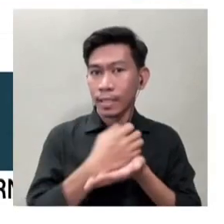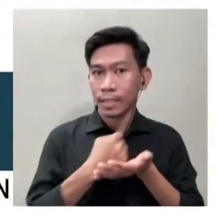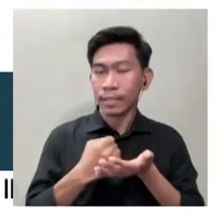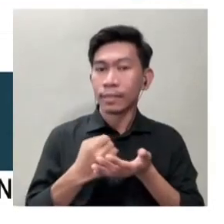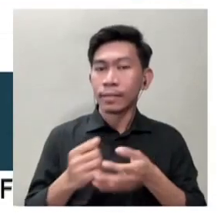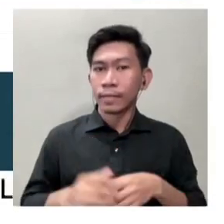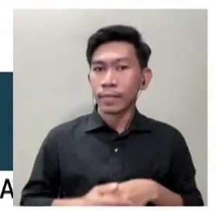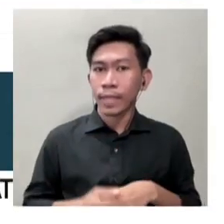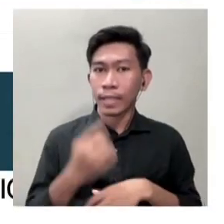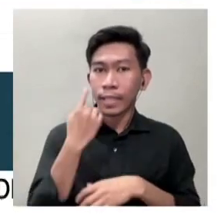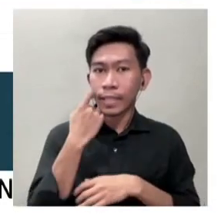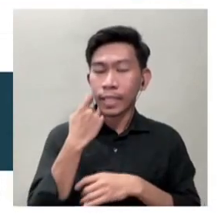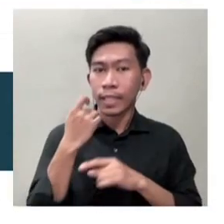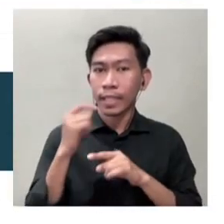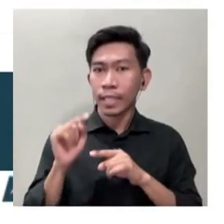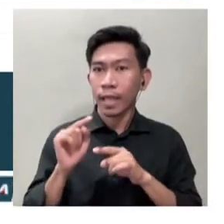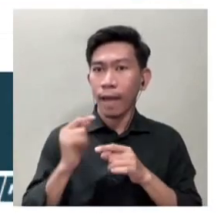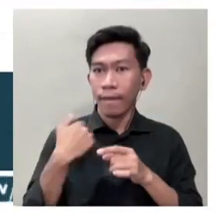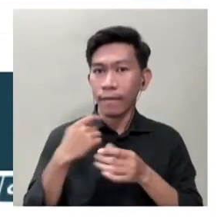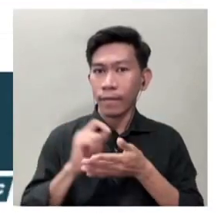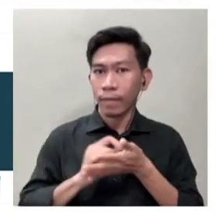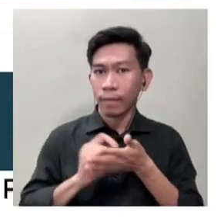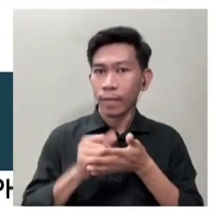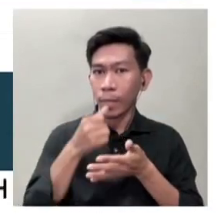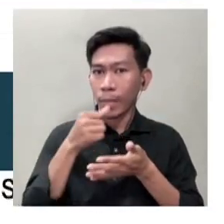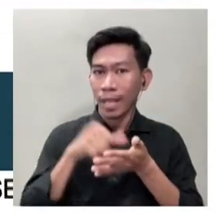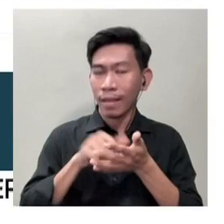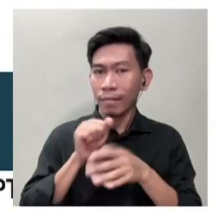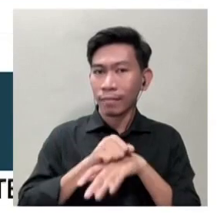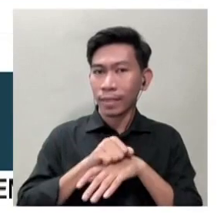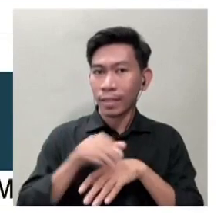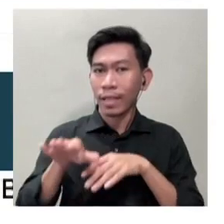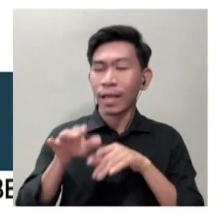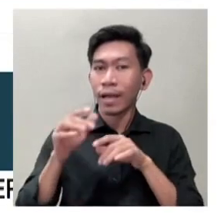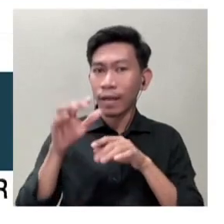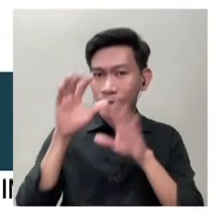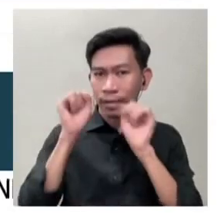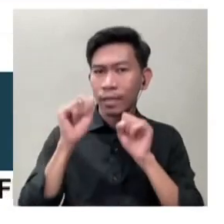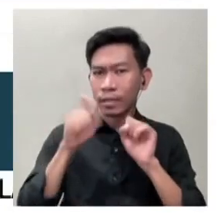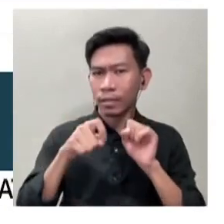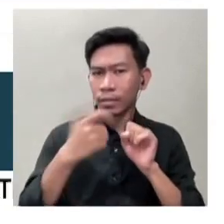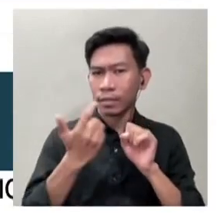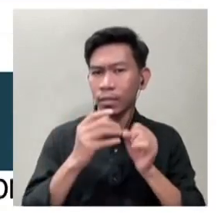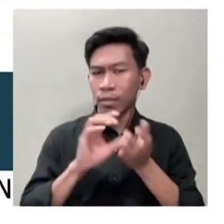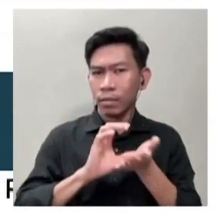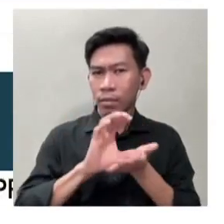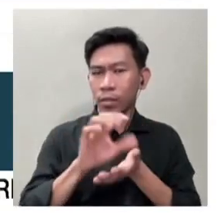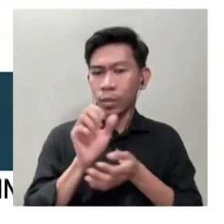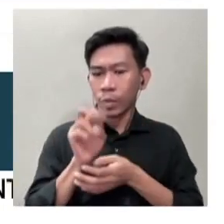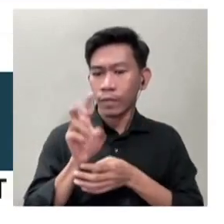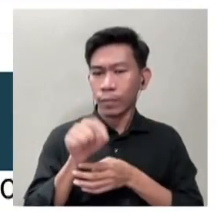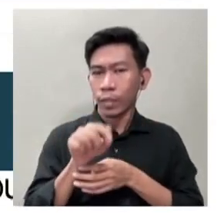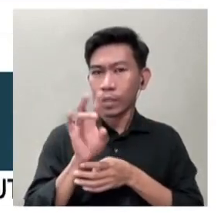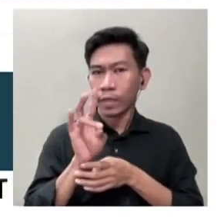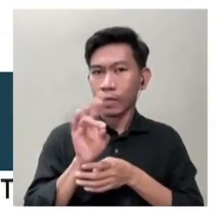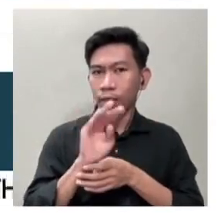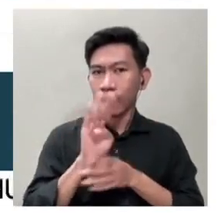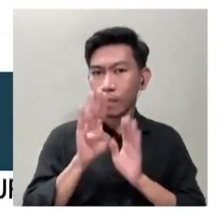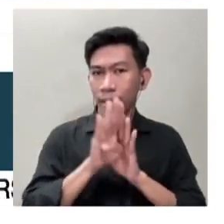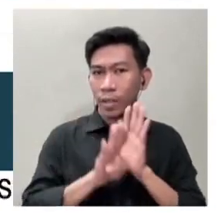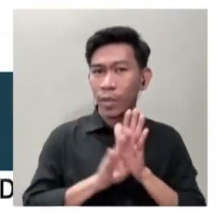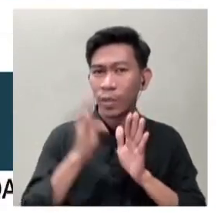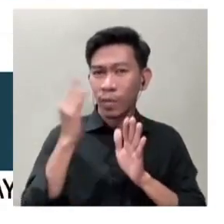Recently, yung sinulatan natin ang ating Pangulo na dapat ibigay na yung 12.7 billion dahil sa tariff collection,